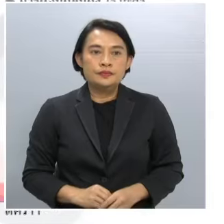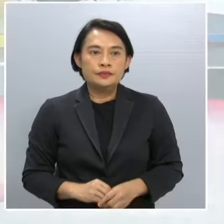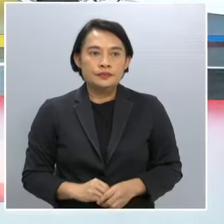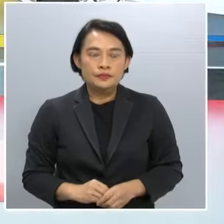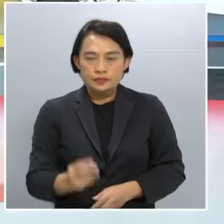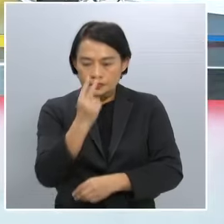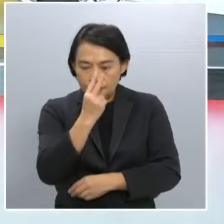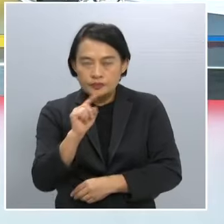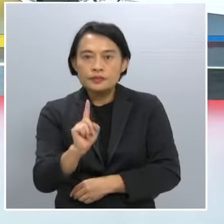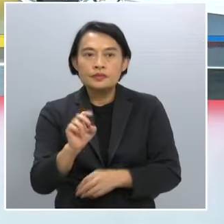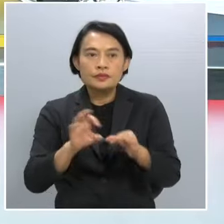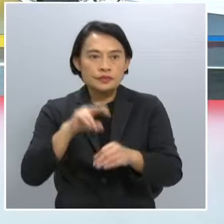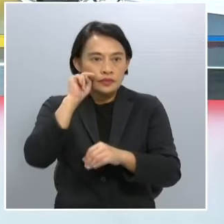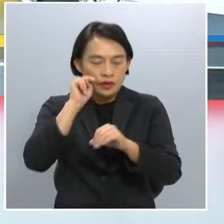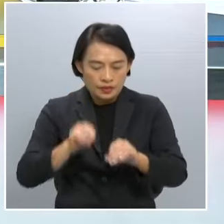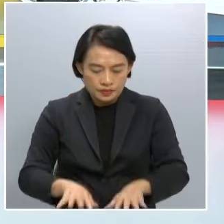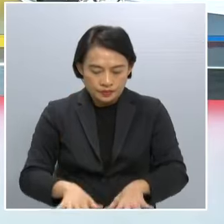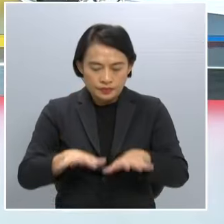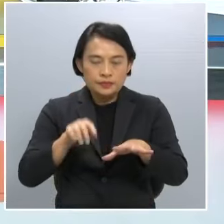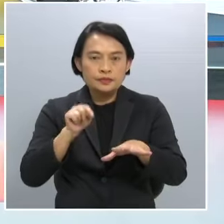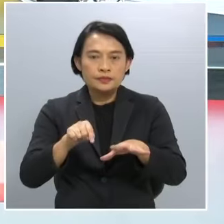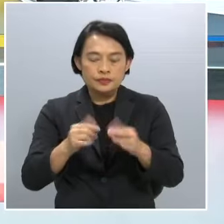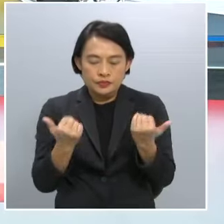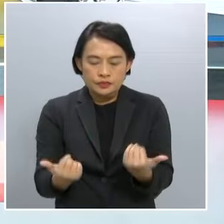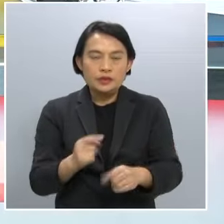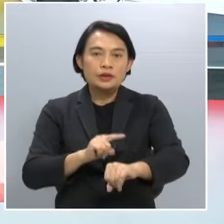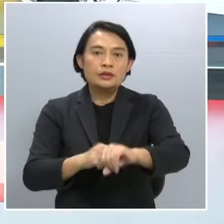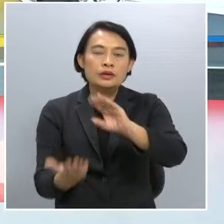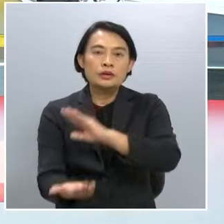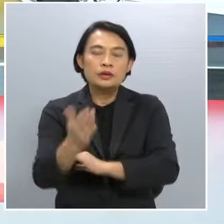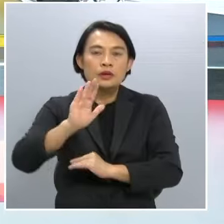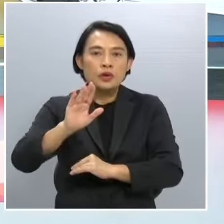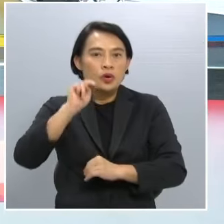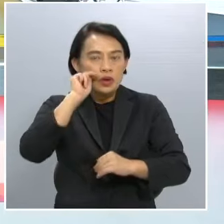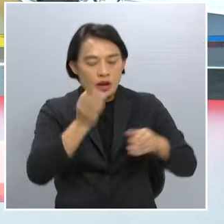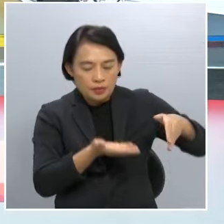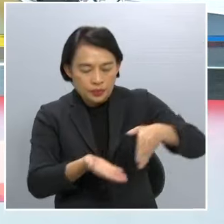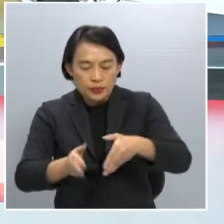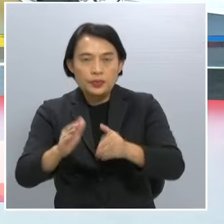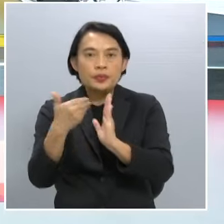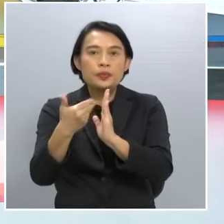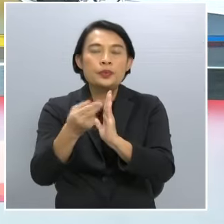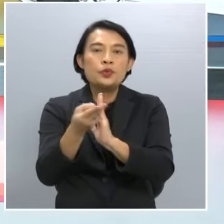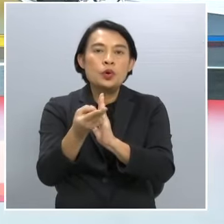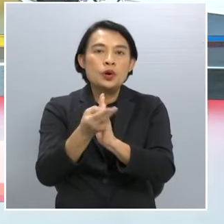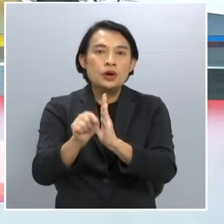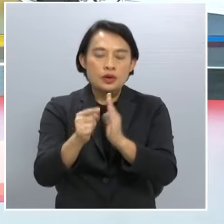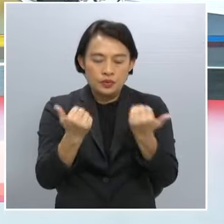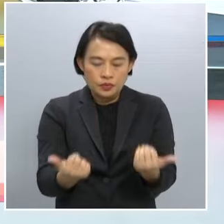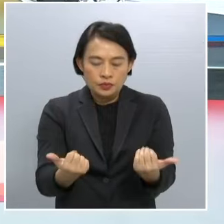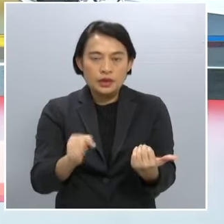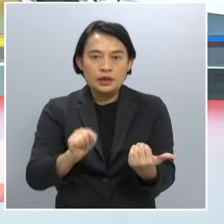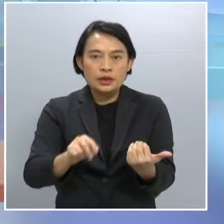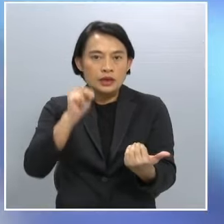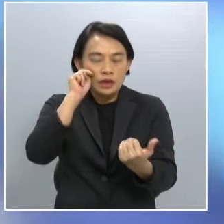ไปดูสถานการณ์น้ำท่วมก่อนคุณผู้ชมครับเช้าวันนี้นะสถานการณ์น้ำโขงในพื้นที่จังหวัดหนองคายนะครับก็ยังคงขยายวงกว้างครับ